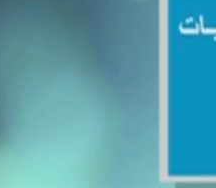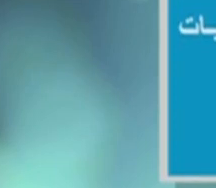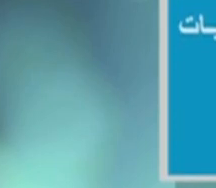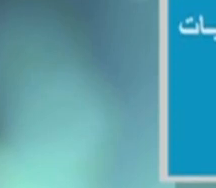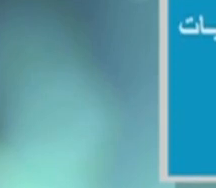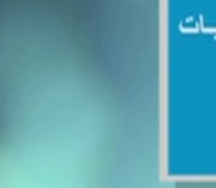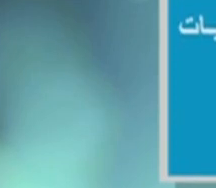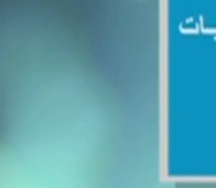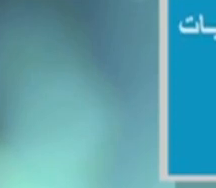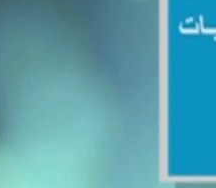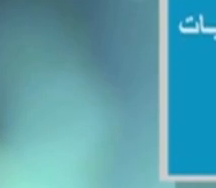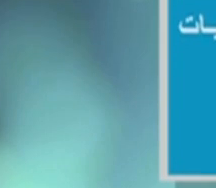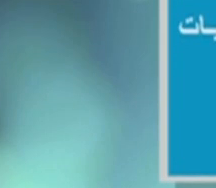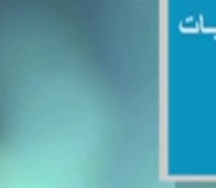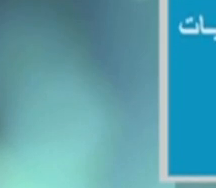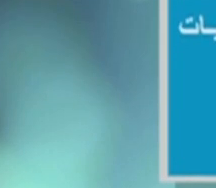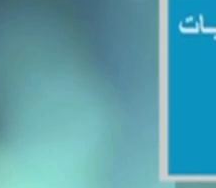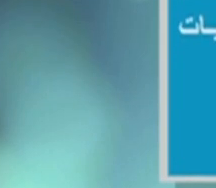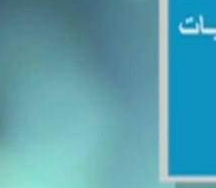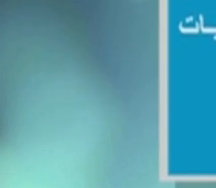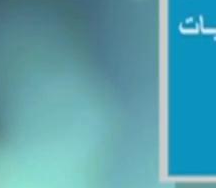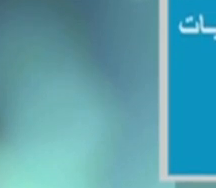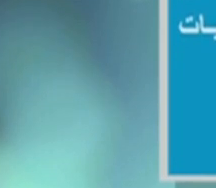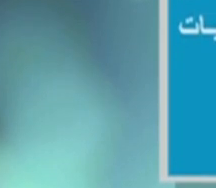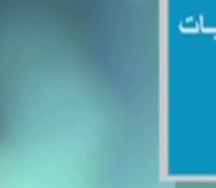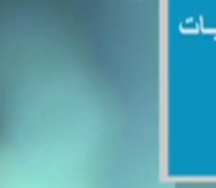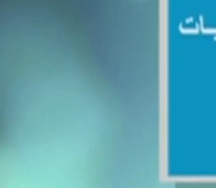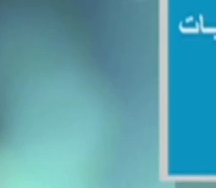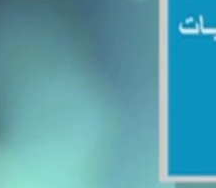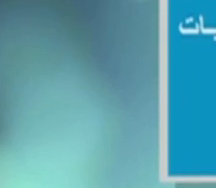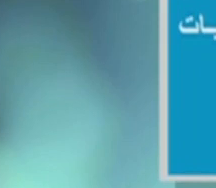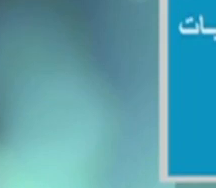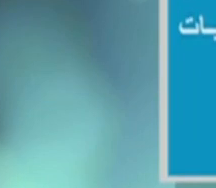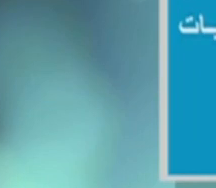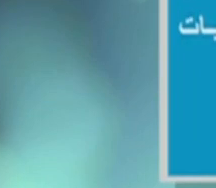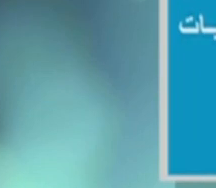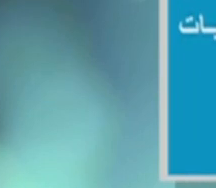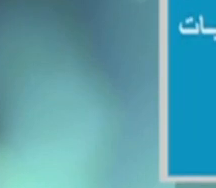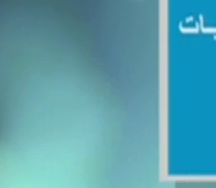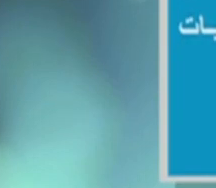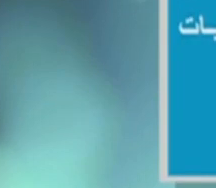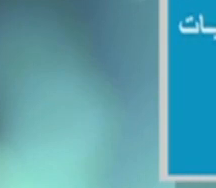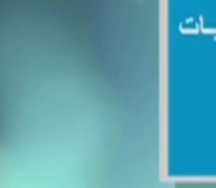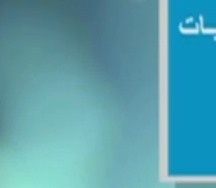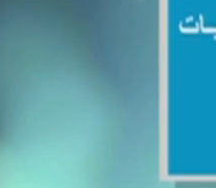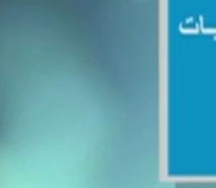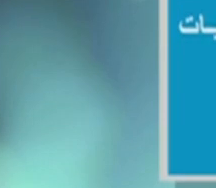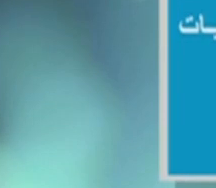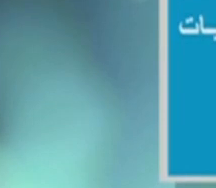نجموش يروحوا وما همش متاع إنعاش، هذوكم هي نالهم زادة فروشات على عين المكان غاديكا ينجموا يقعدوا فيهم.